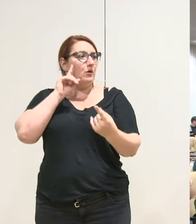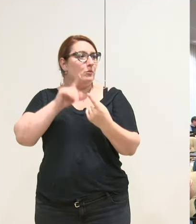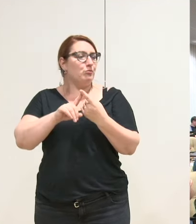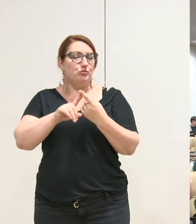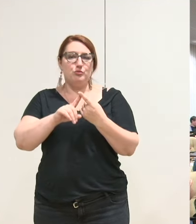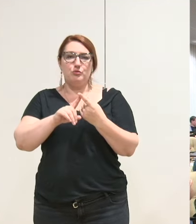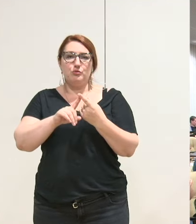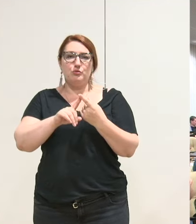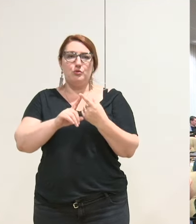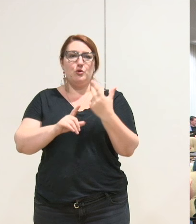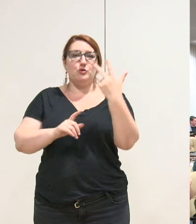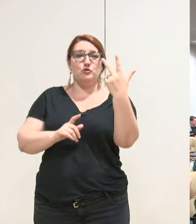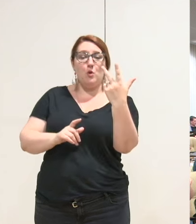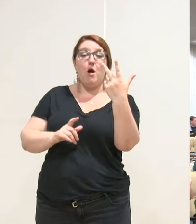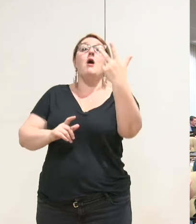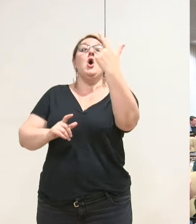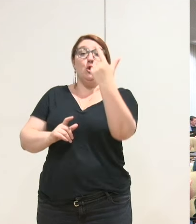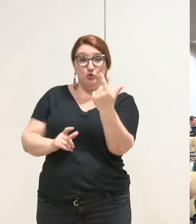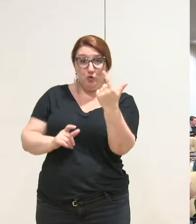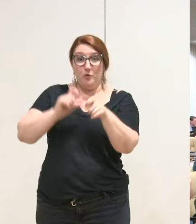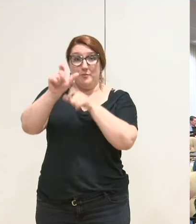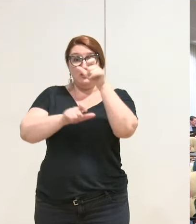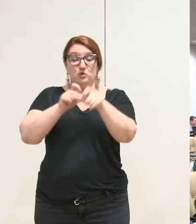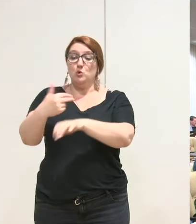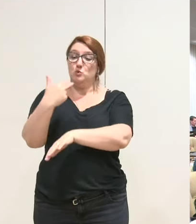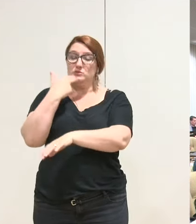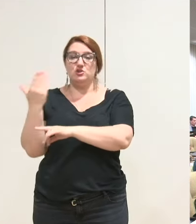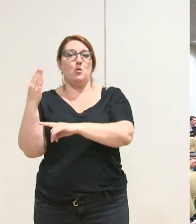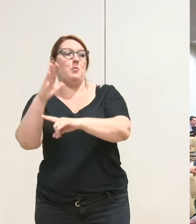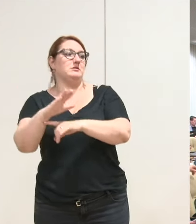à de membres représentant les